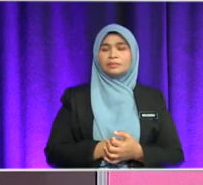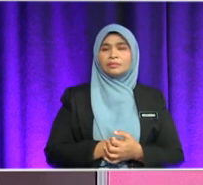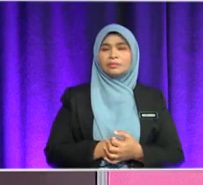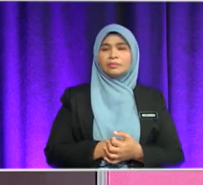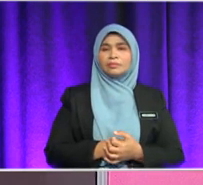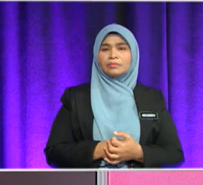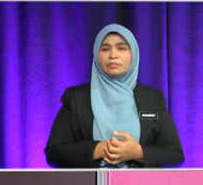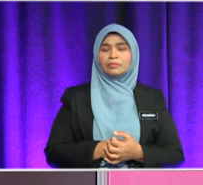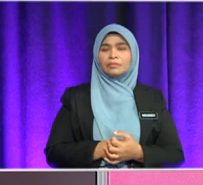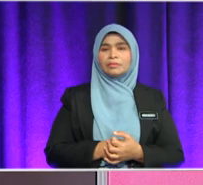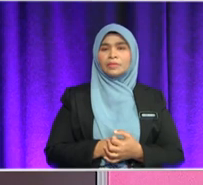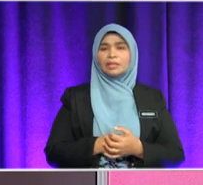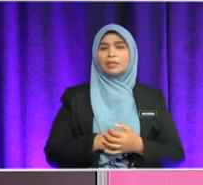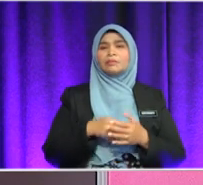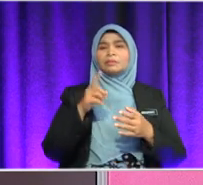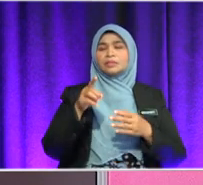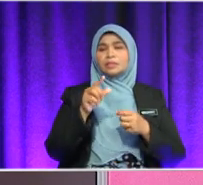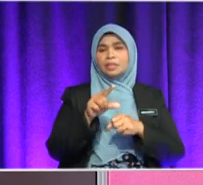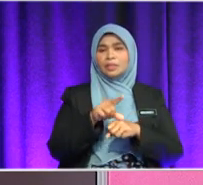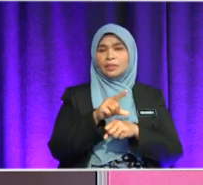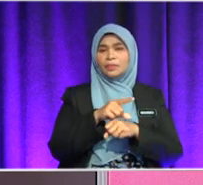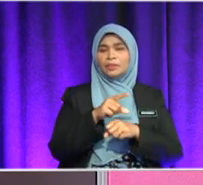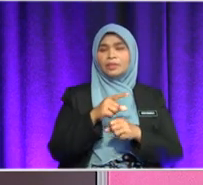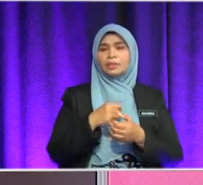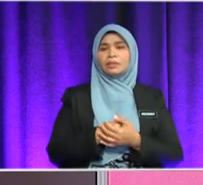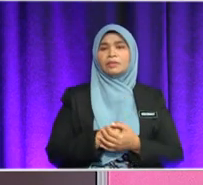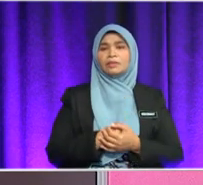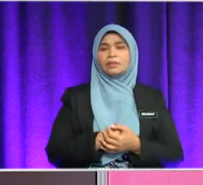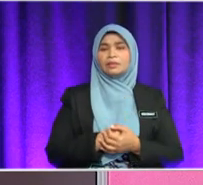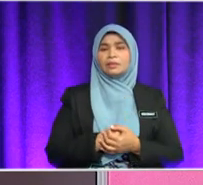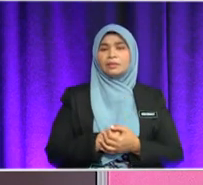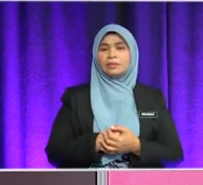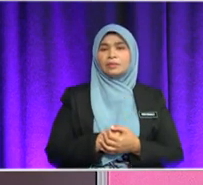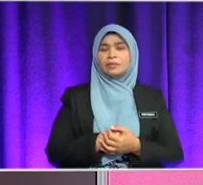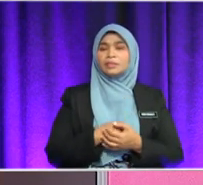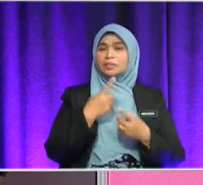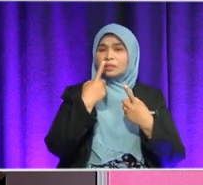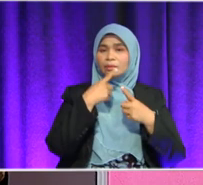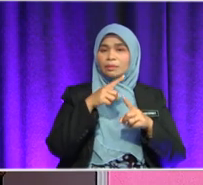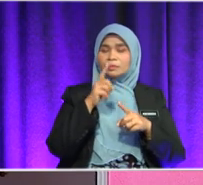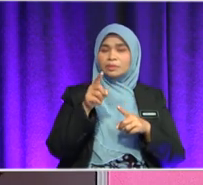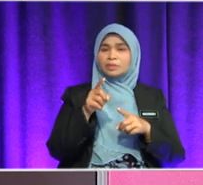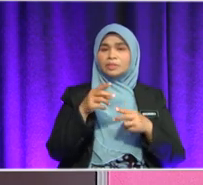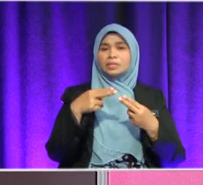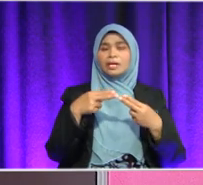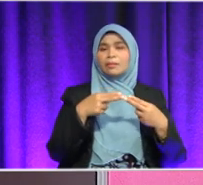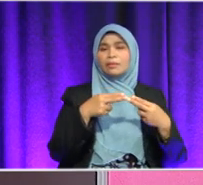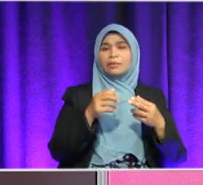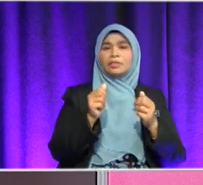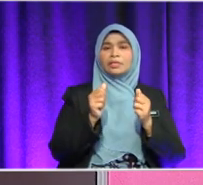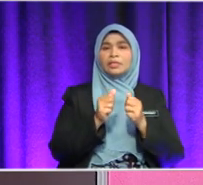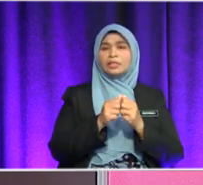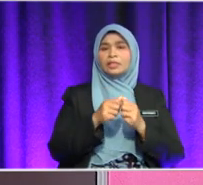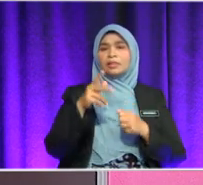tak lagi lah Sayang lah Sayang lah jadi ulang lagi sekali jawaban mesti sambung dengan penanda